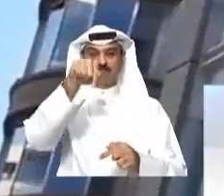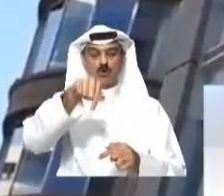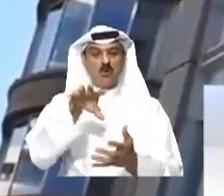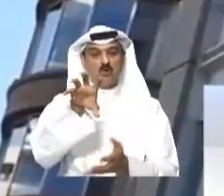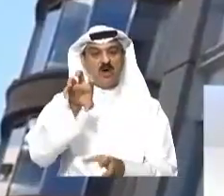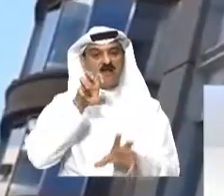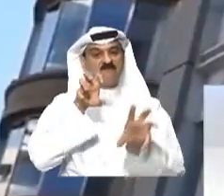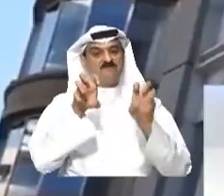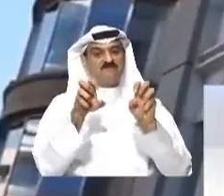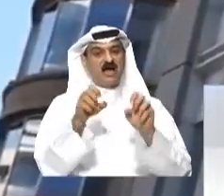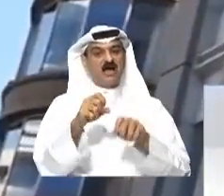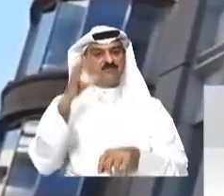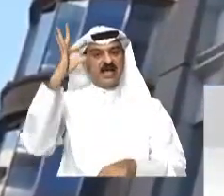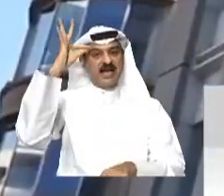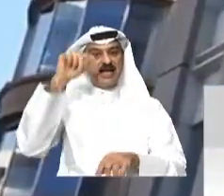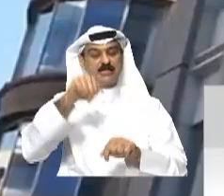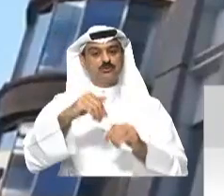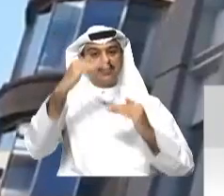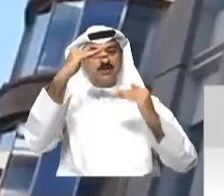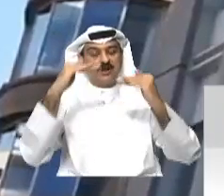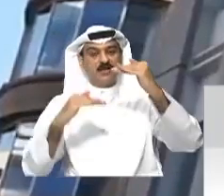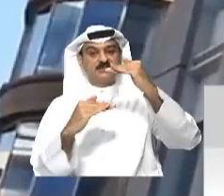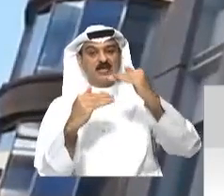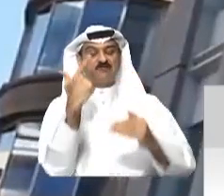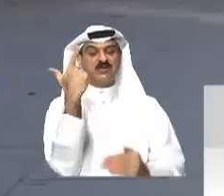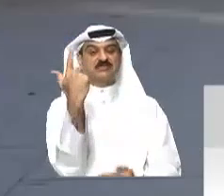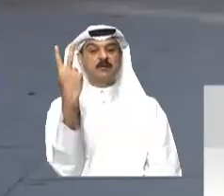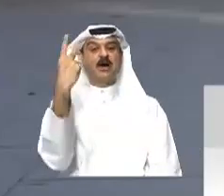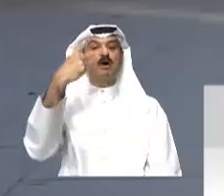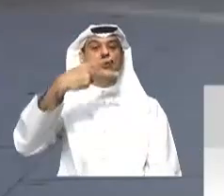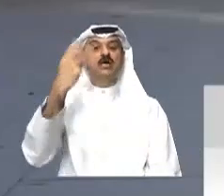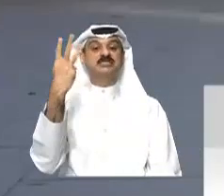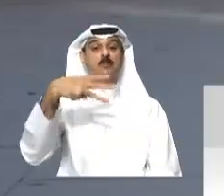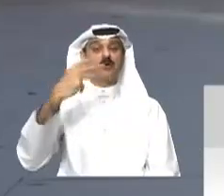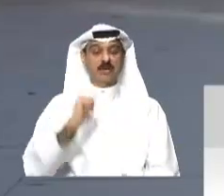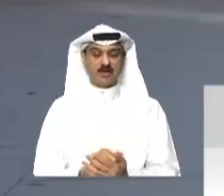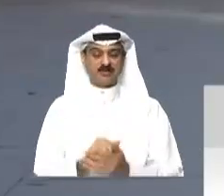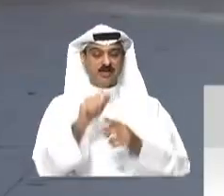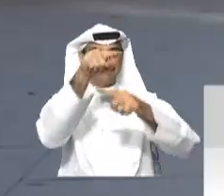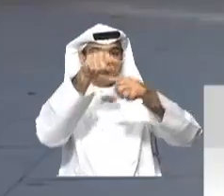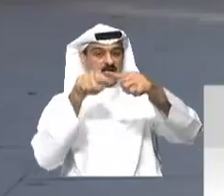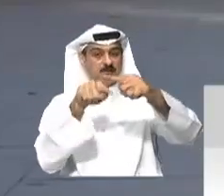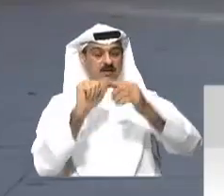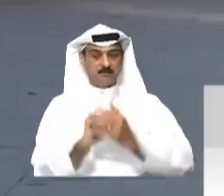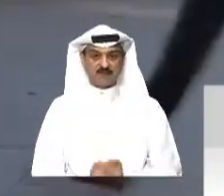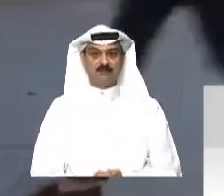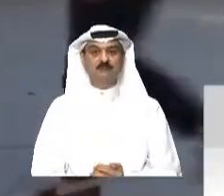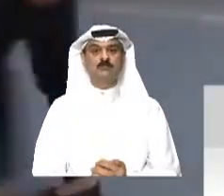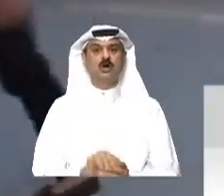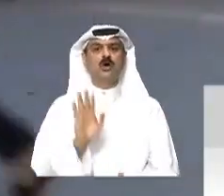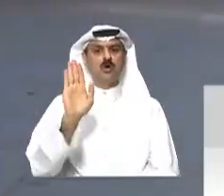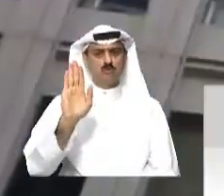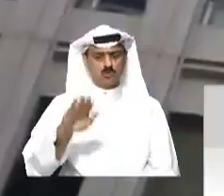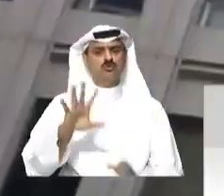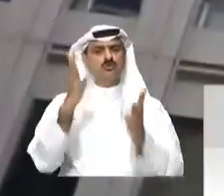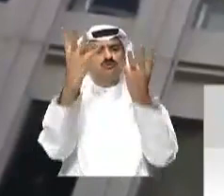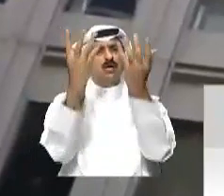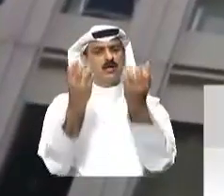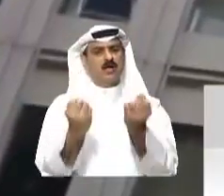42% و 37% على التوالي وعلى الرغم من الانخفاضات الكبيره المتوقعه